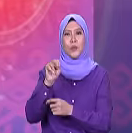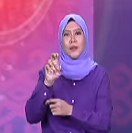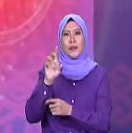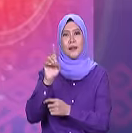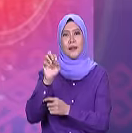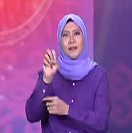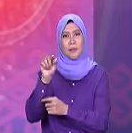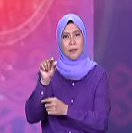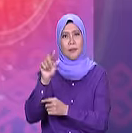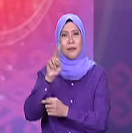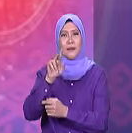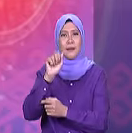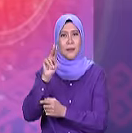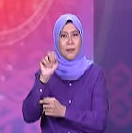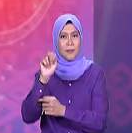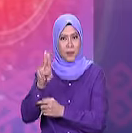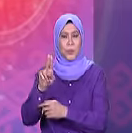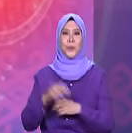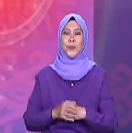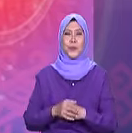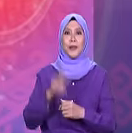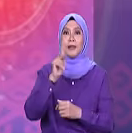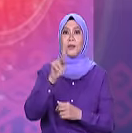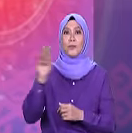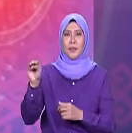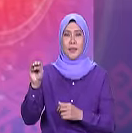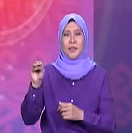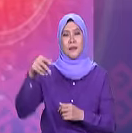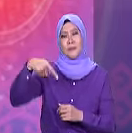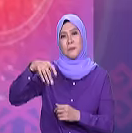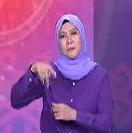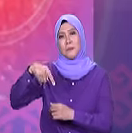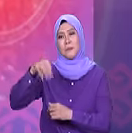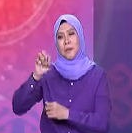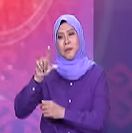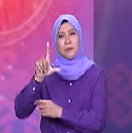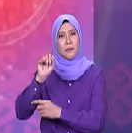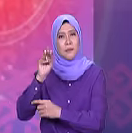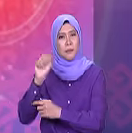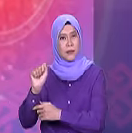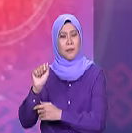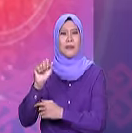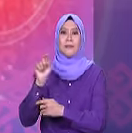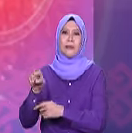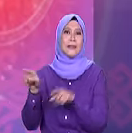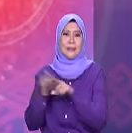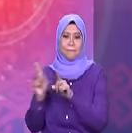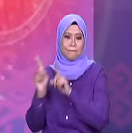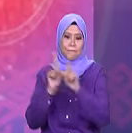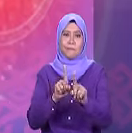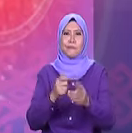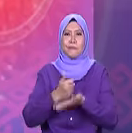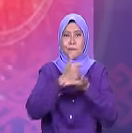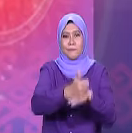pagi tadi. Program itu turut dihadiri Ketua Menteri Dato Sri Panglima Haji G. Nor yang turut menyampaikan bantuan bakul